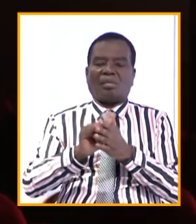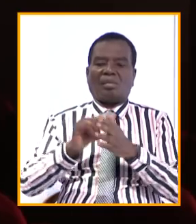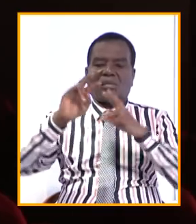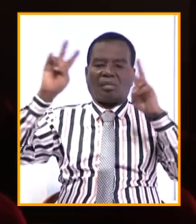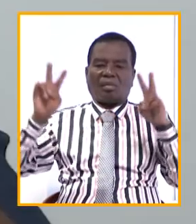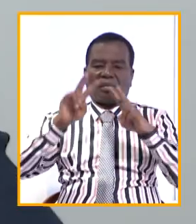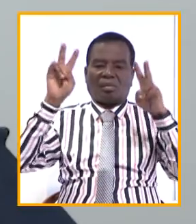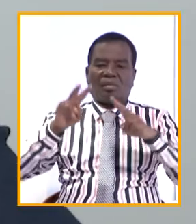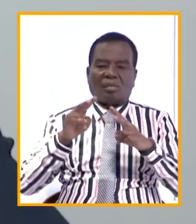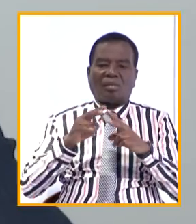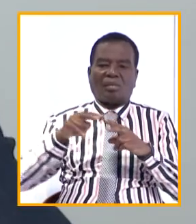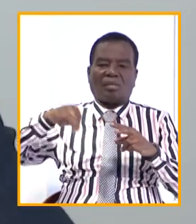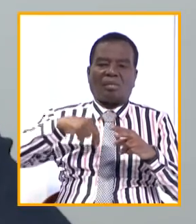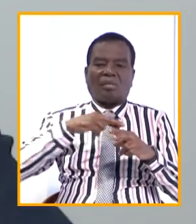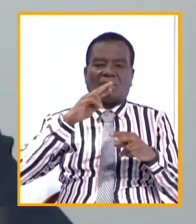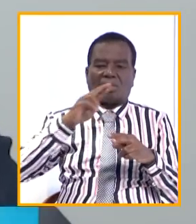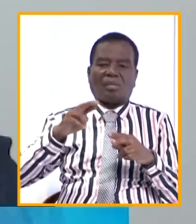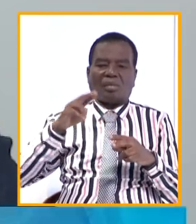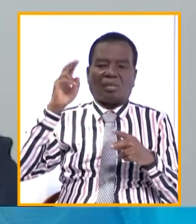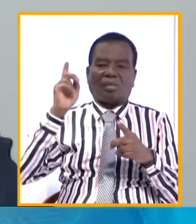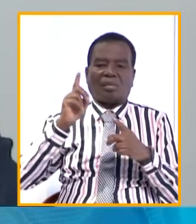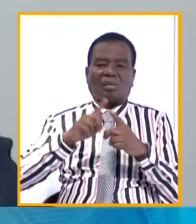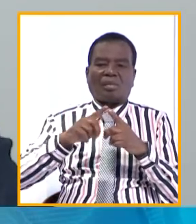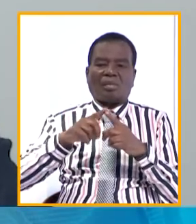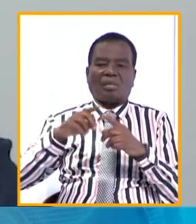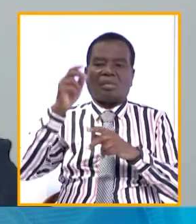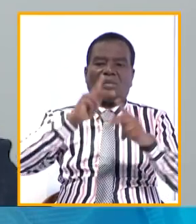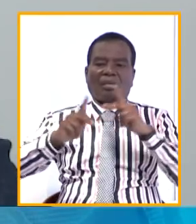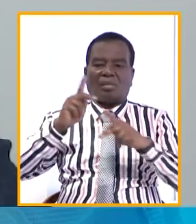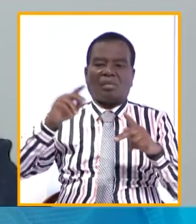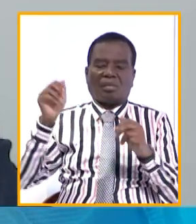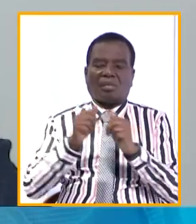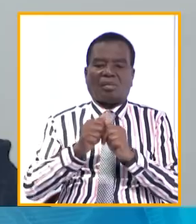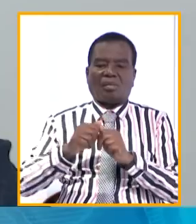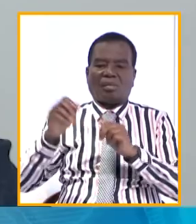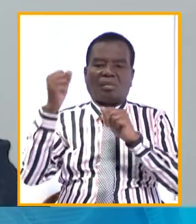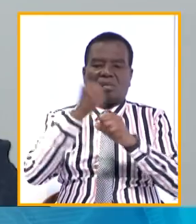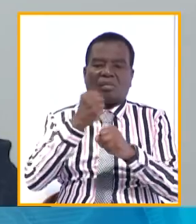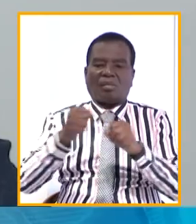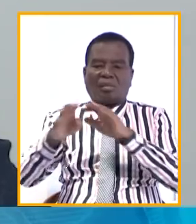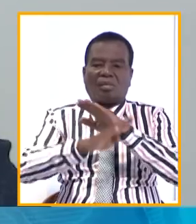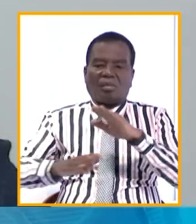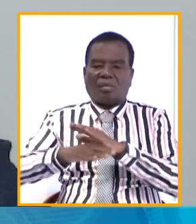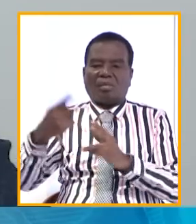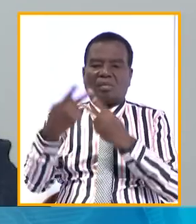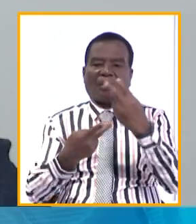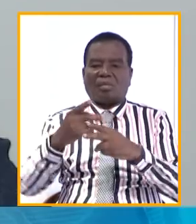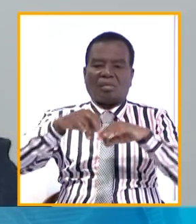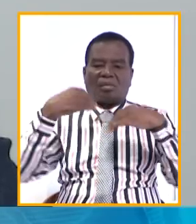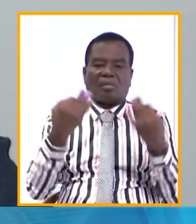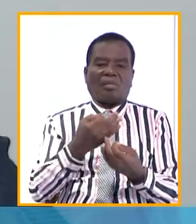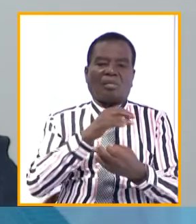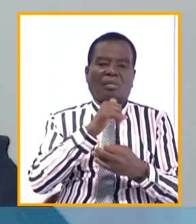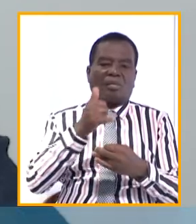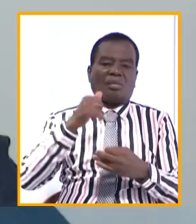2 septembre 2023. Nous sommes en contact avec la population, nous travaillons dans la base, nous visitons les familles. Il ne se passe